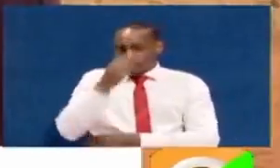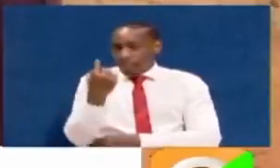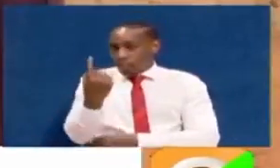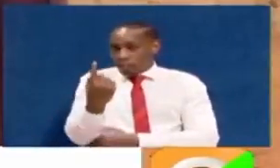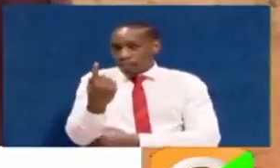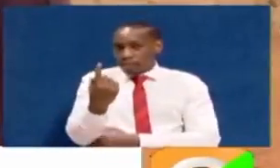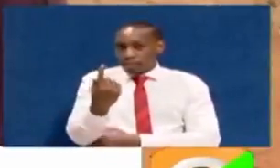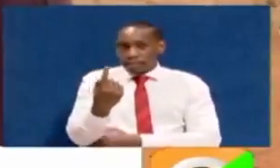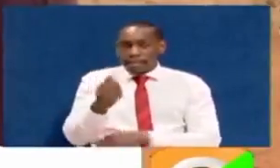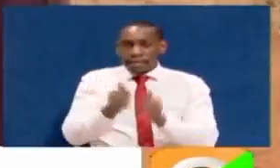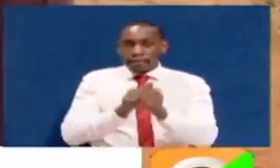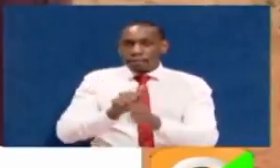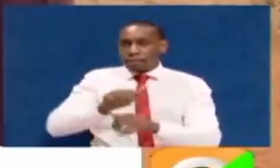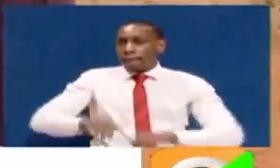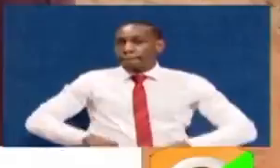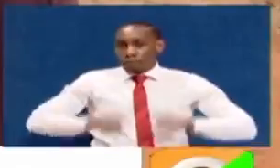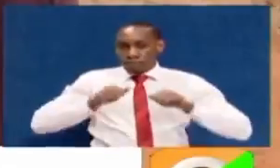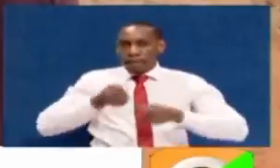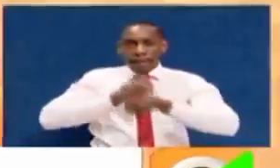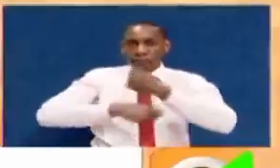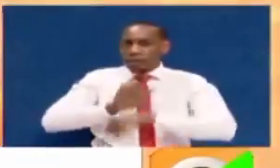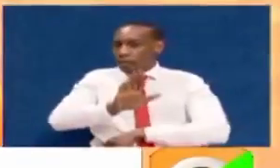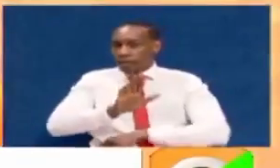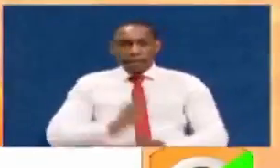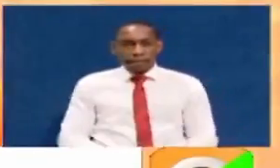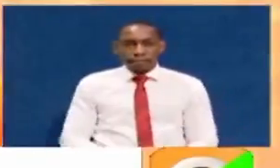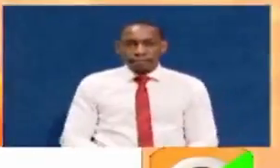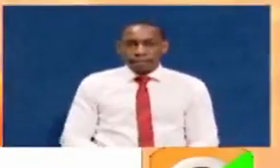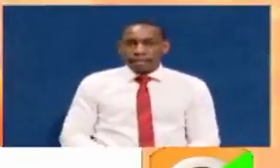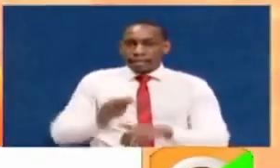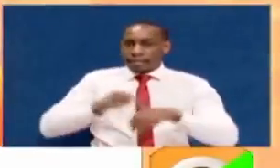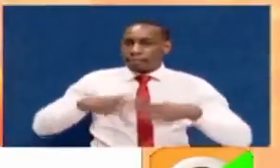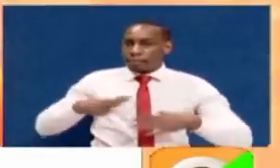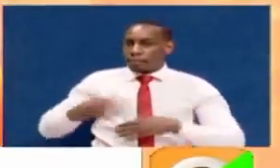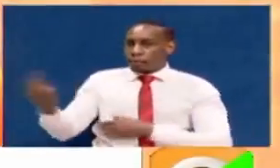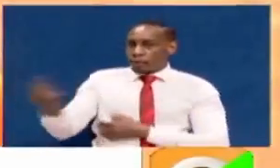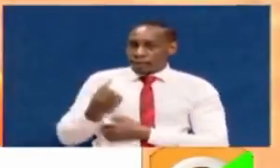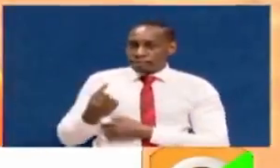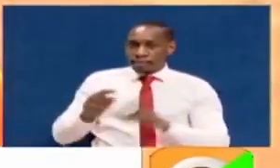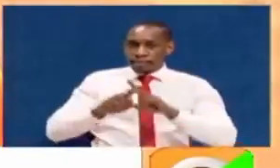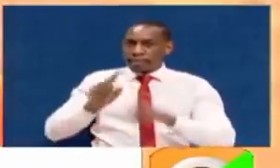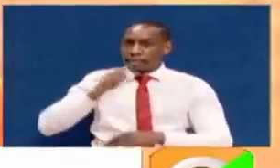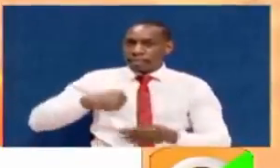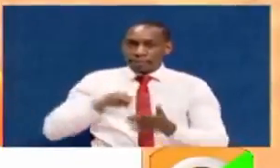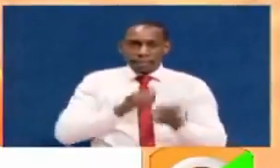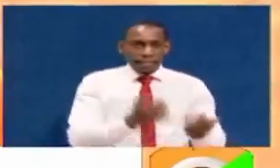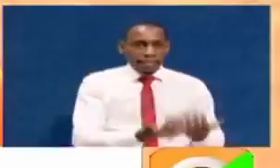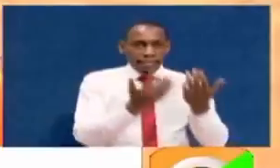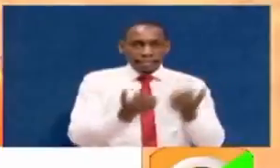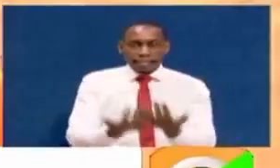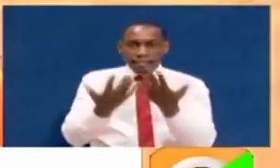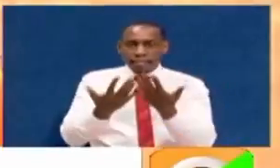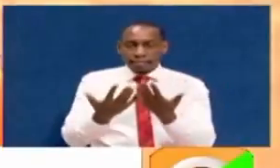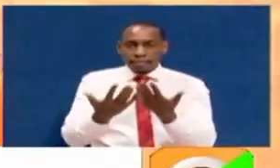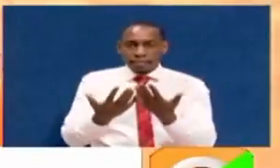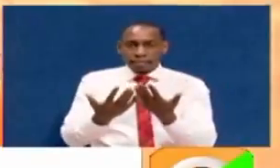Kakuzi akakataza yule mkubwa wao kutufanyia hivyo. Sasa ndipo waswali kuja. Waanza kuniambia hii nyazi iweze kukata hapa hadi